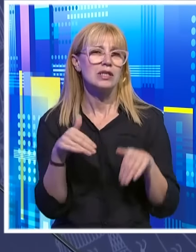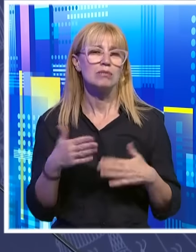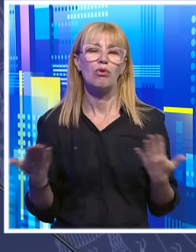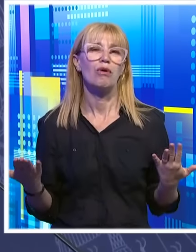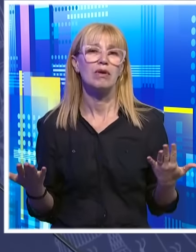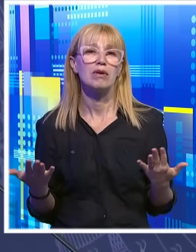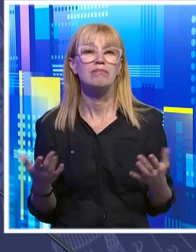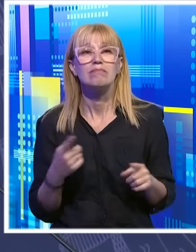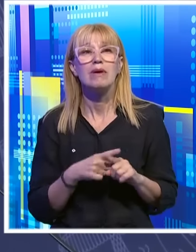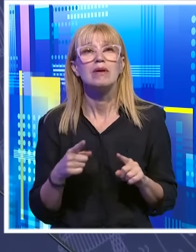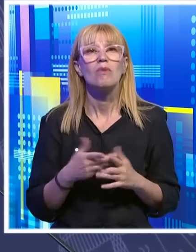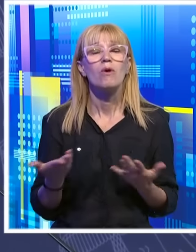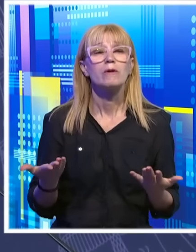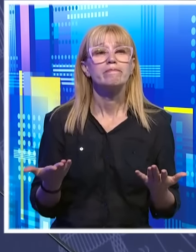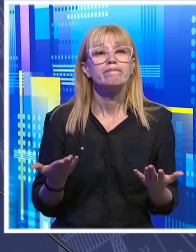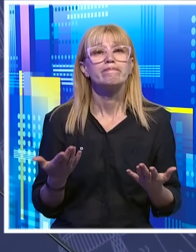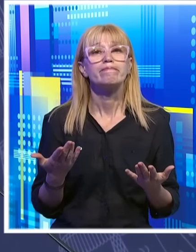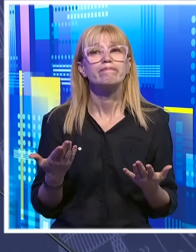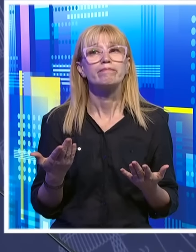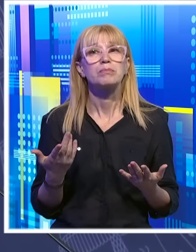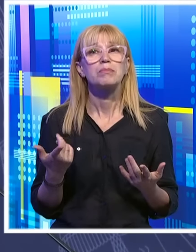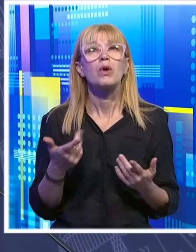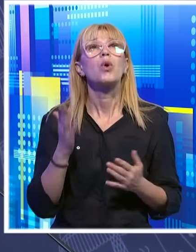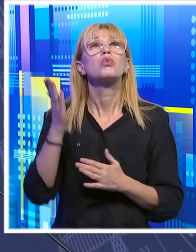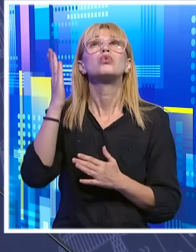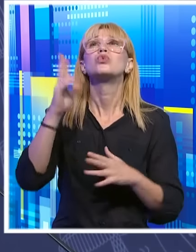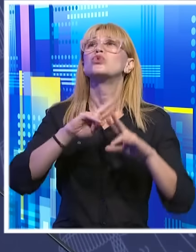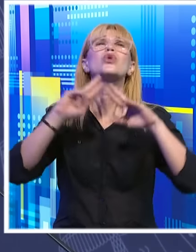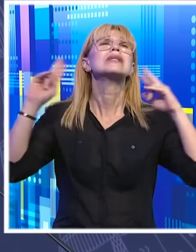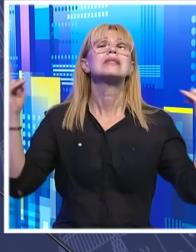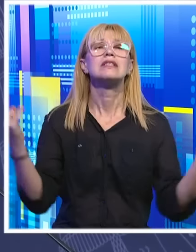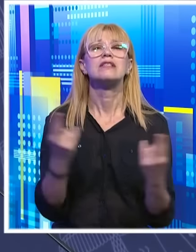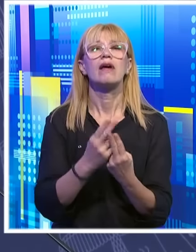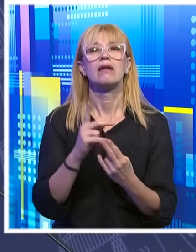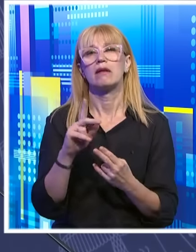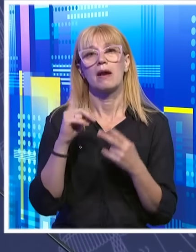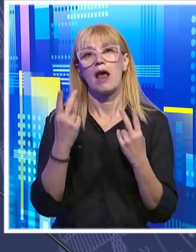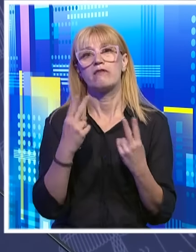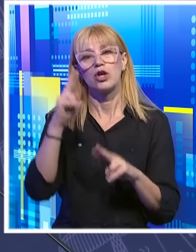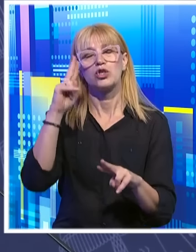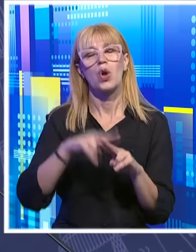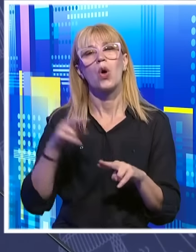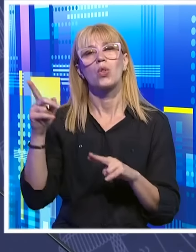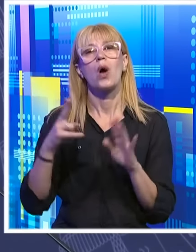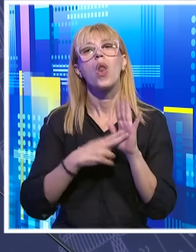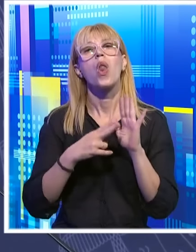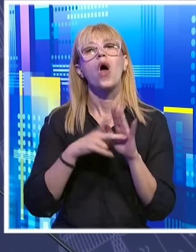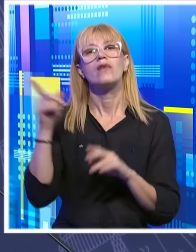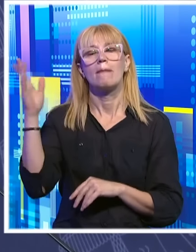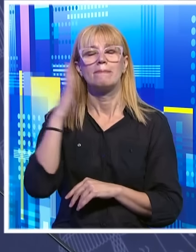negde o sudbini čovečanstva donosi se odluka u novembru mesecu u Sjedinjenim državama.